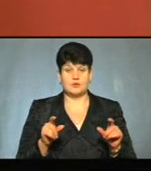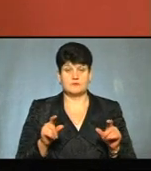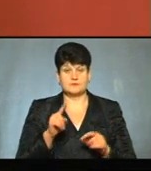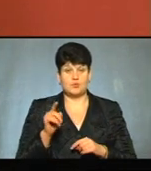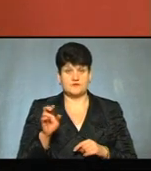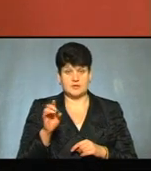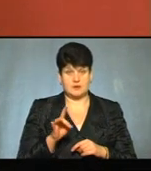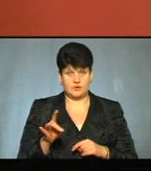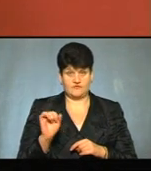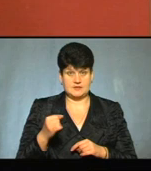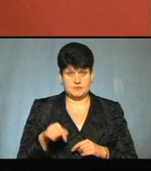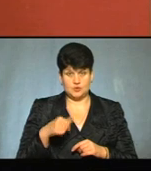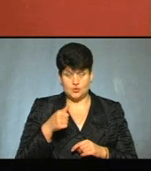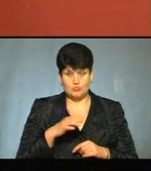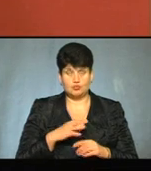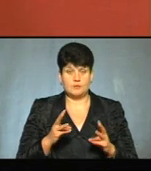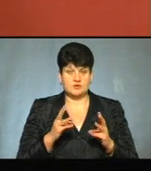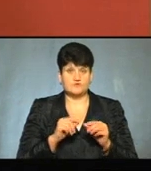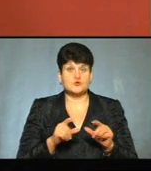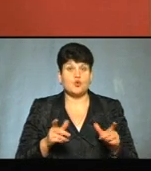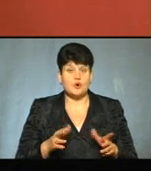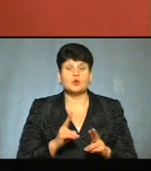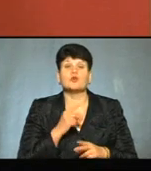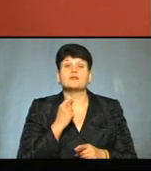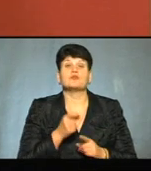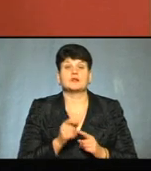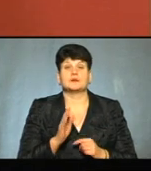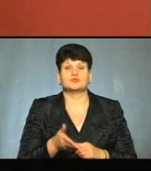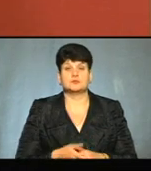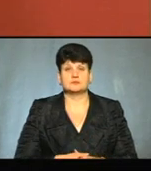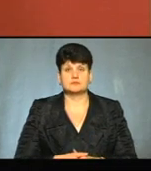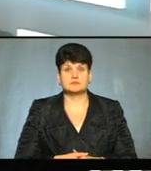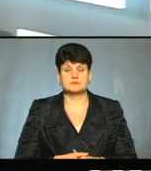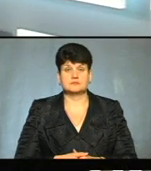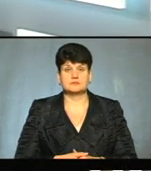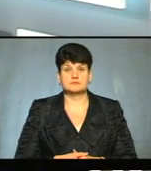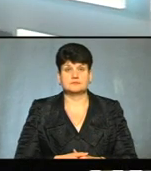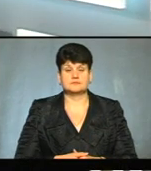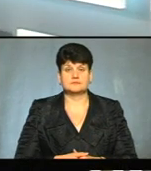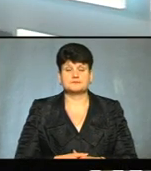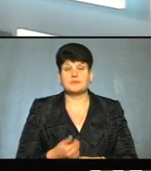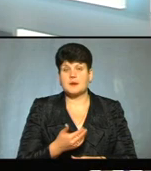Зборівщині, якщо я не помиляюся, в серпні цього року. Хто відповідає в першу чергу?